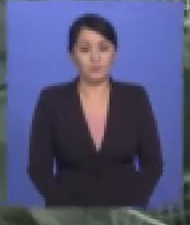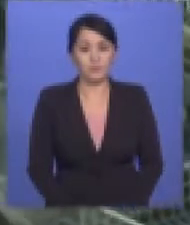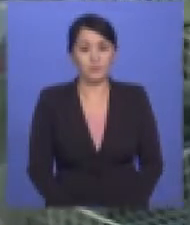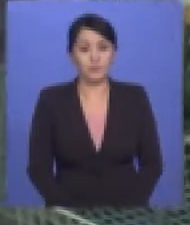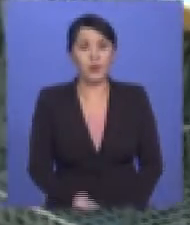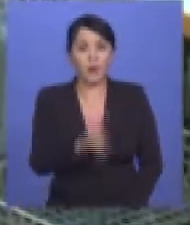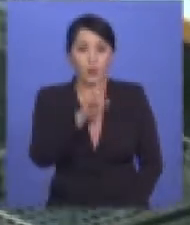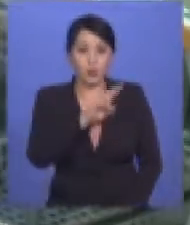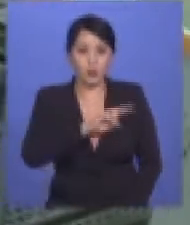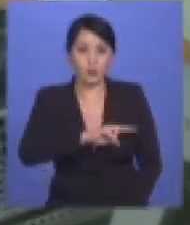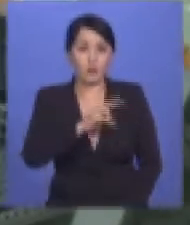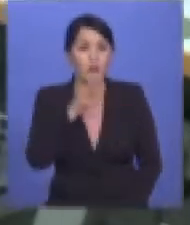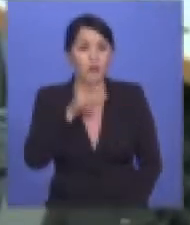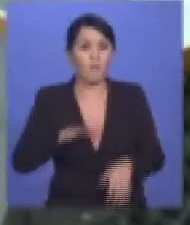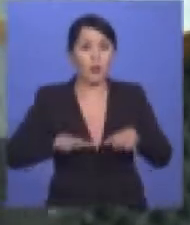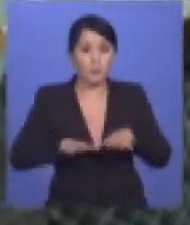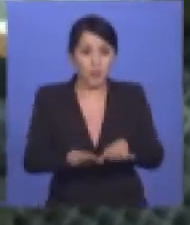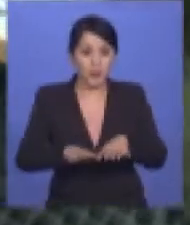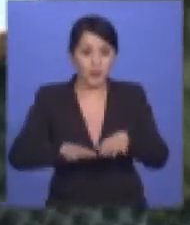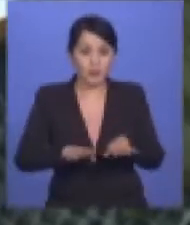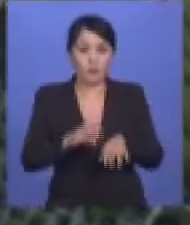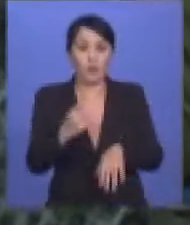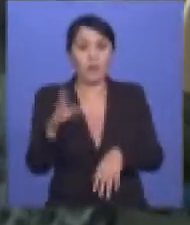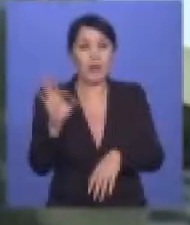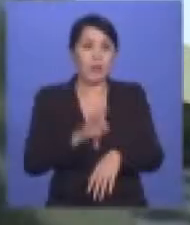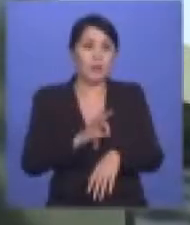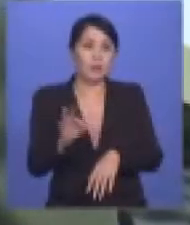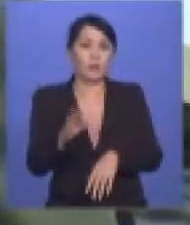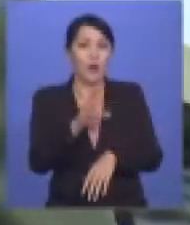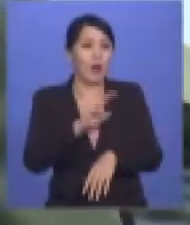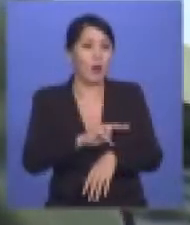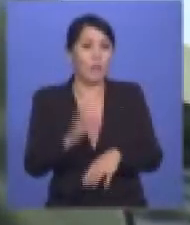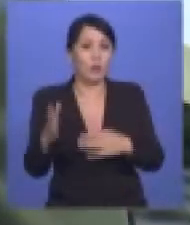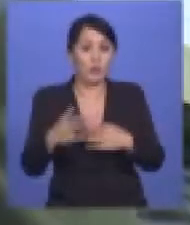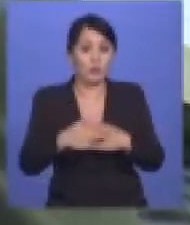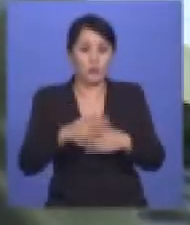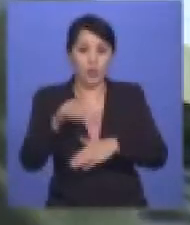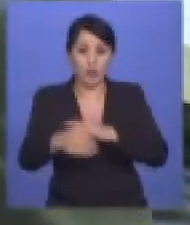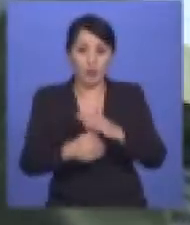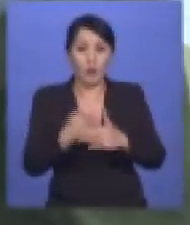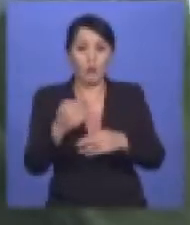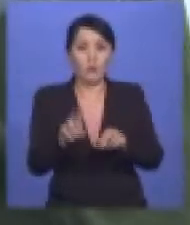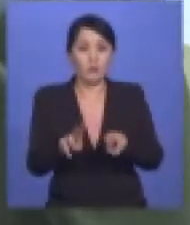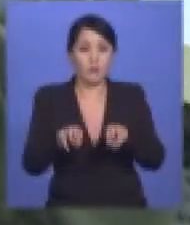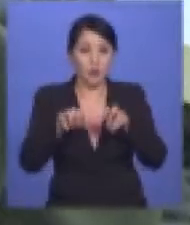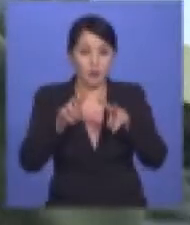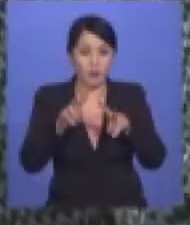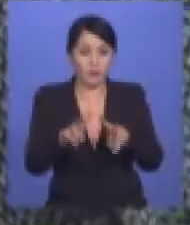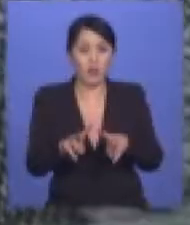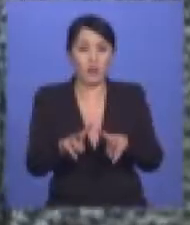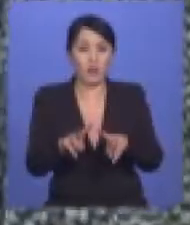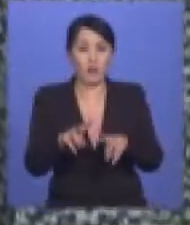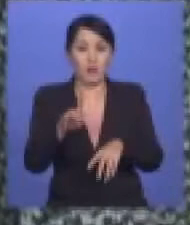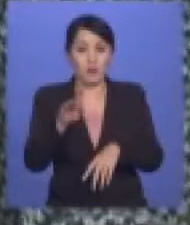Әдетте жұмыс қызып жататын тігін фабрикасында бүгін бір сәтке машиналар тоқтады. Мұндағылар жаңа қызметкерлерді қатарларына қабылдауда. Солардың